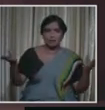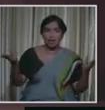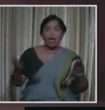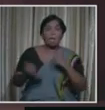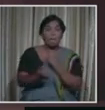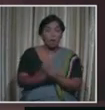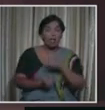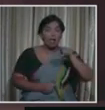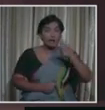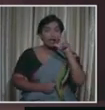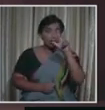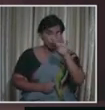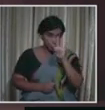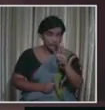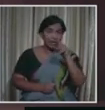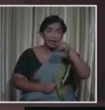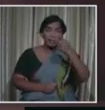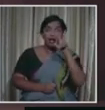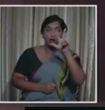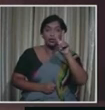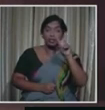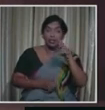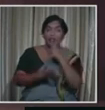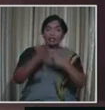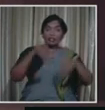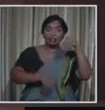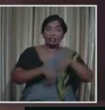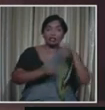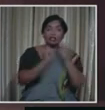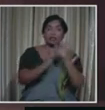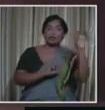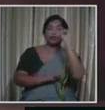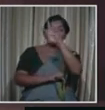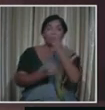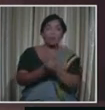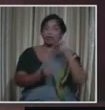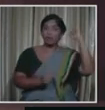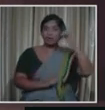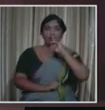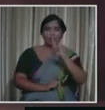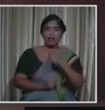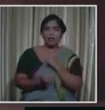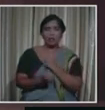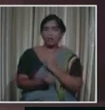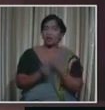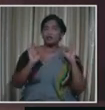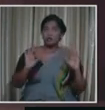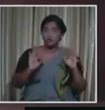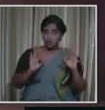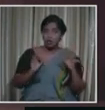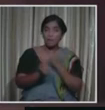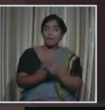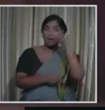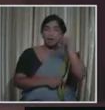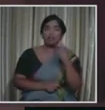yang kasi asuh hati lagi, ekasi asuh deh kerja desa pan lepas tim tim mana kila polis pati orang kini mana? Polis pati orang kena sudutkan sahita polis sindar